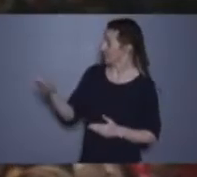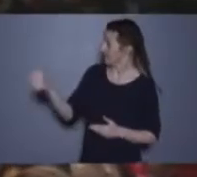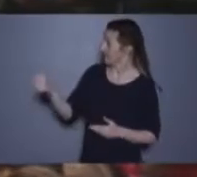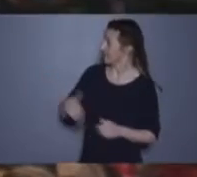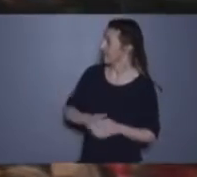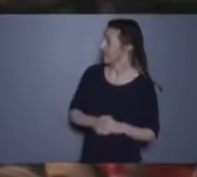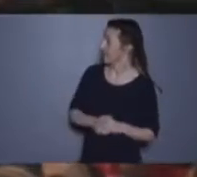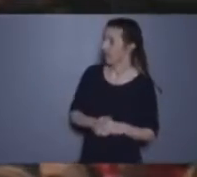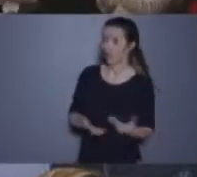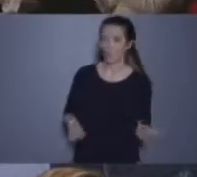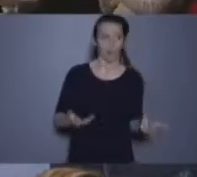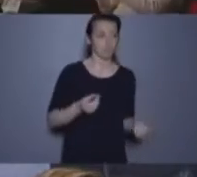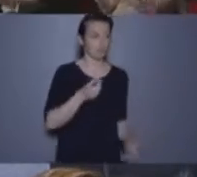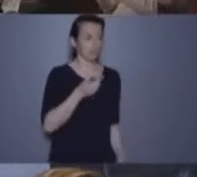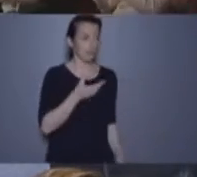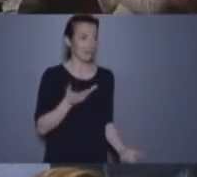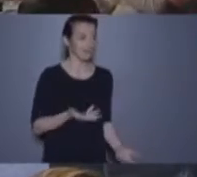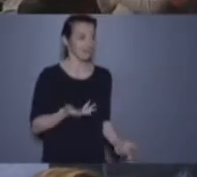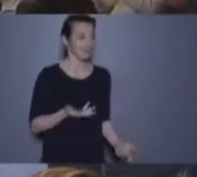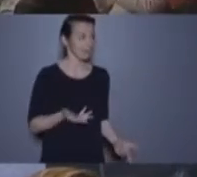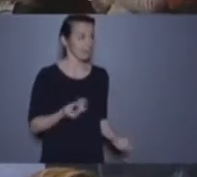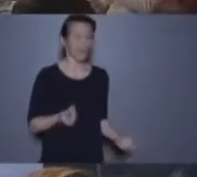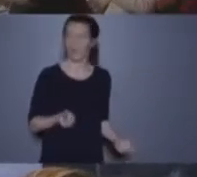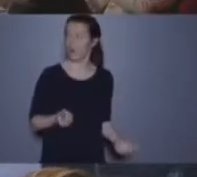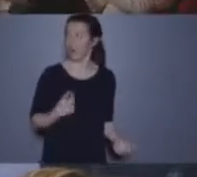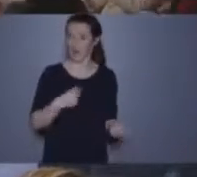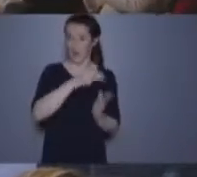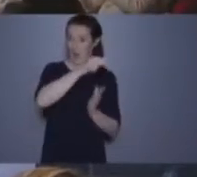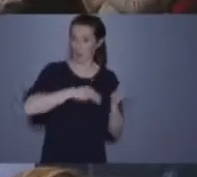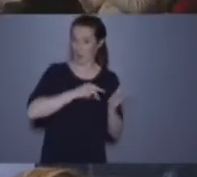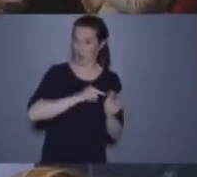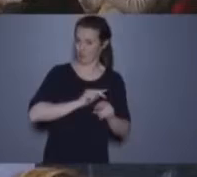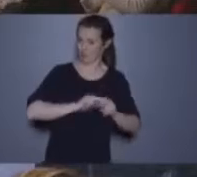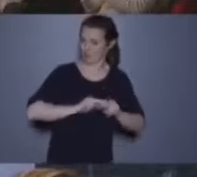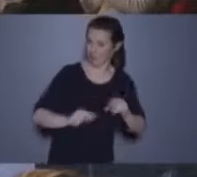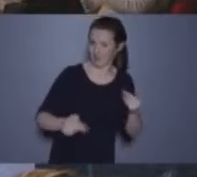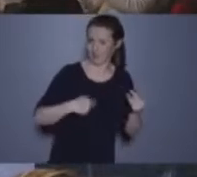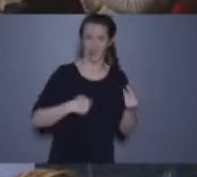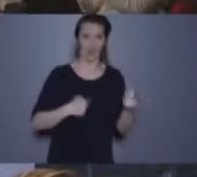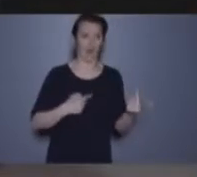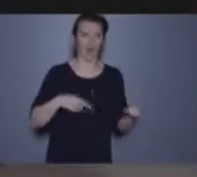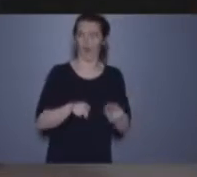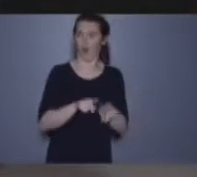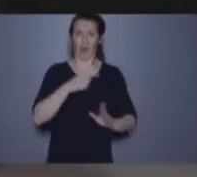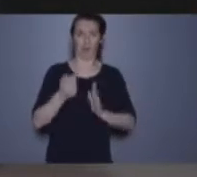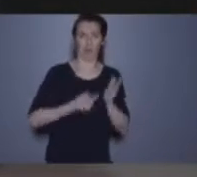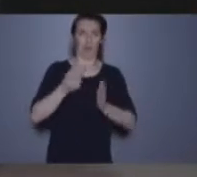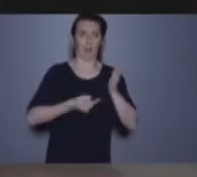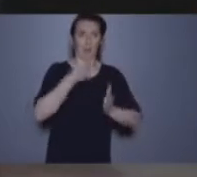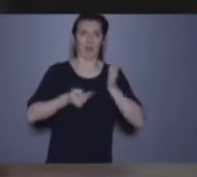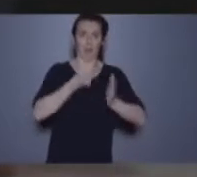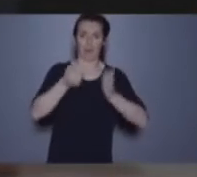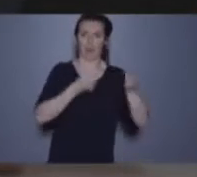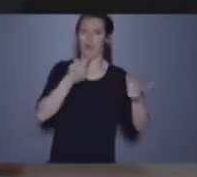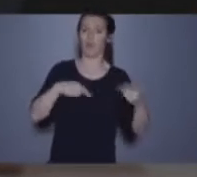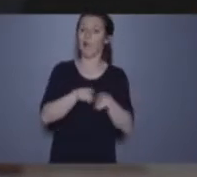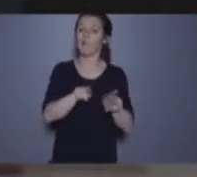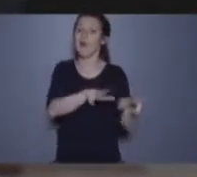Et l'autre, il est resté comme une cruche. Il n'avait rien lu, rien vu. C'est un perroquet, c'est un répondeur automatique, vous